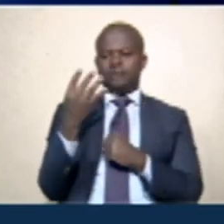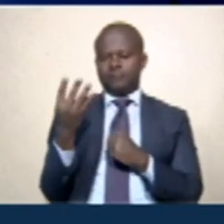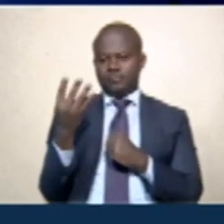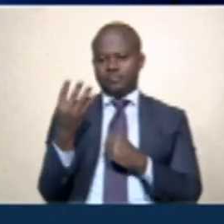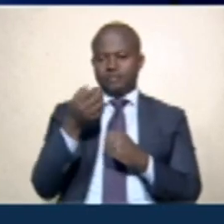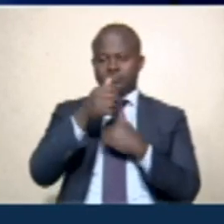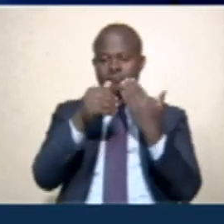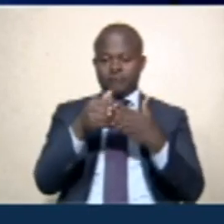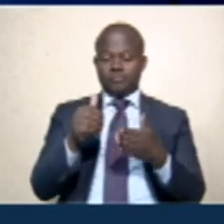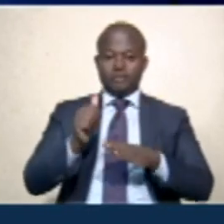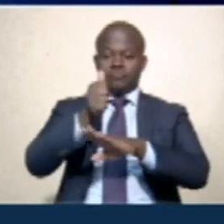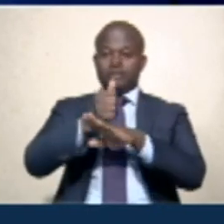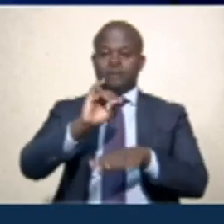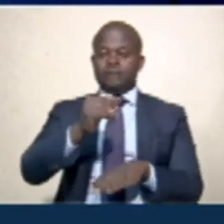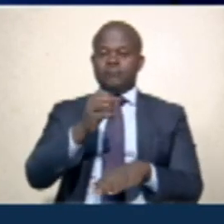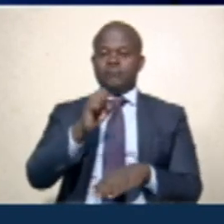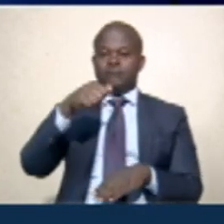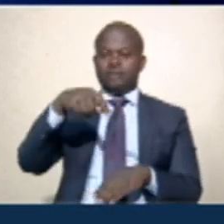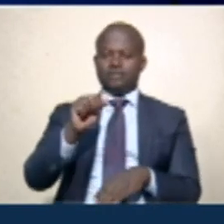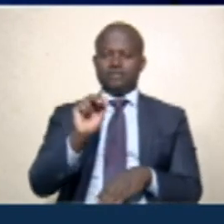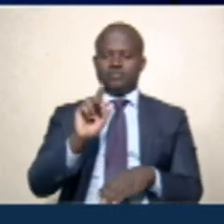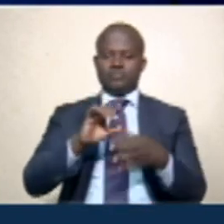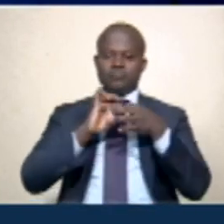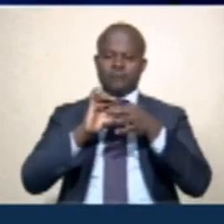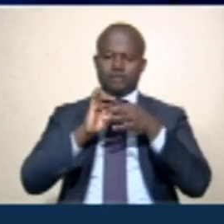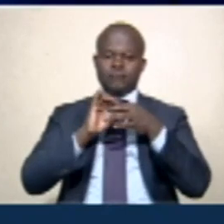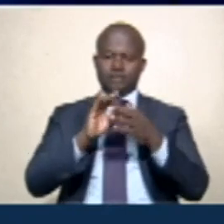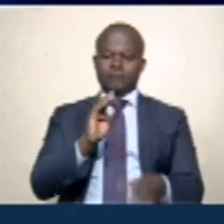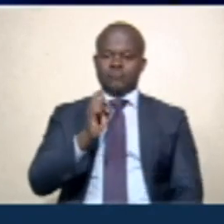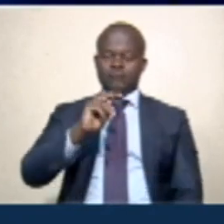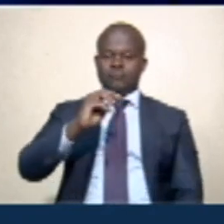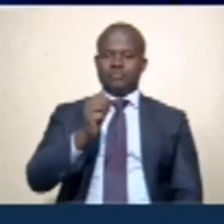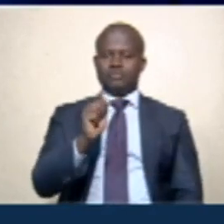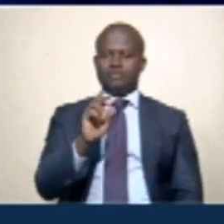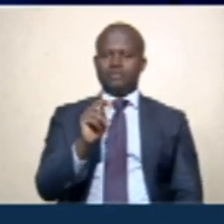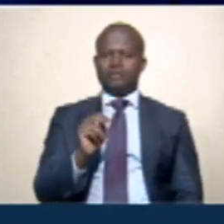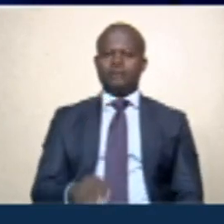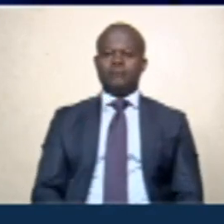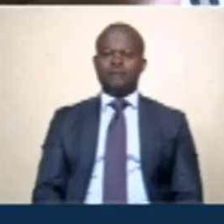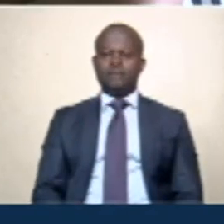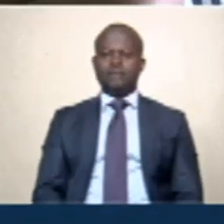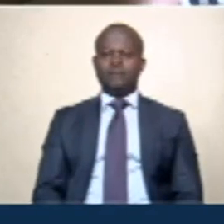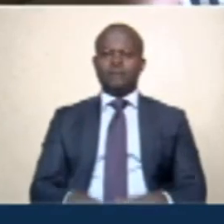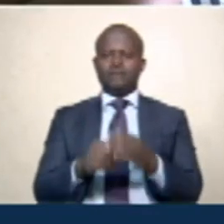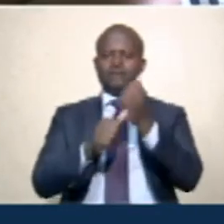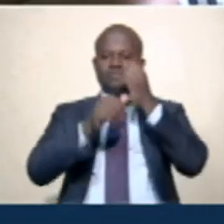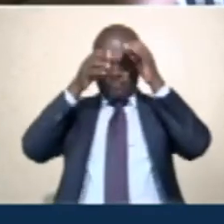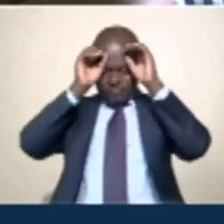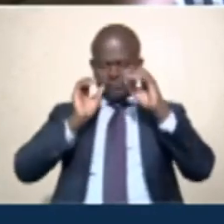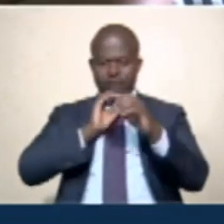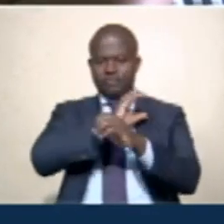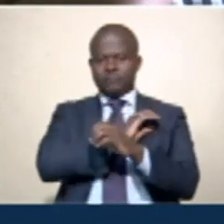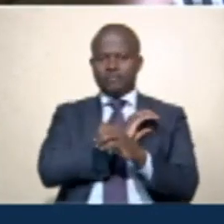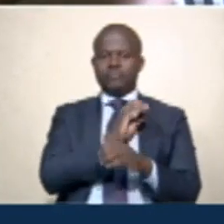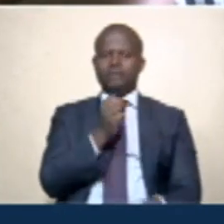w'1994 ari nabyo tukizwa na Jean Paul Maniraho aho yafatanyije na Benjamin Niyokwizerwa. Visi Perezida w'iyi komisiyo Depite Nirere